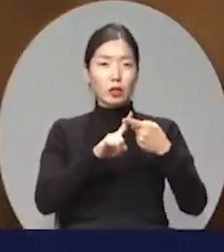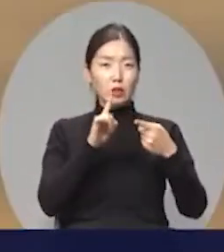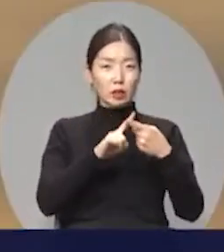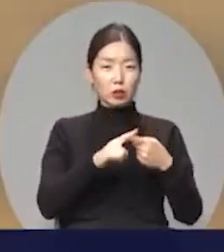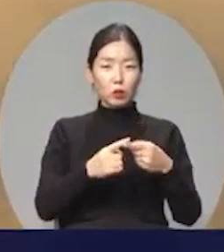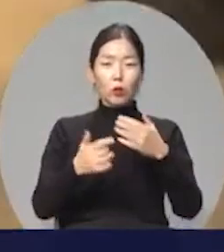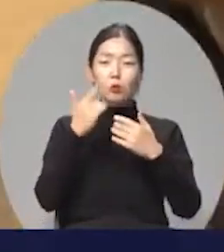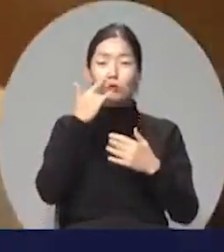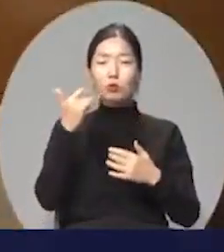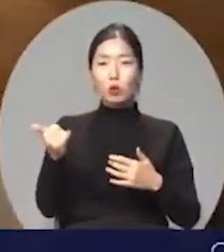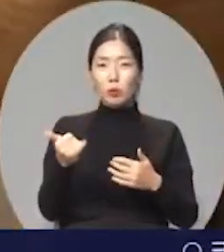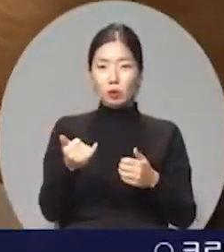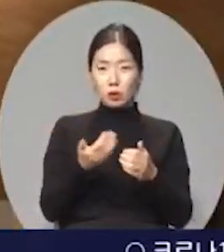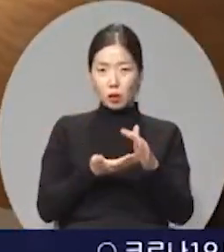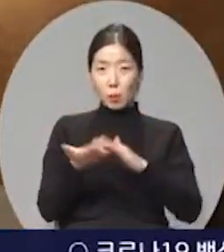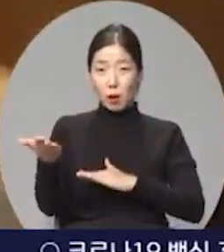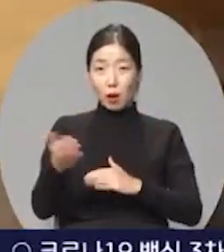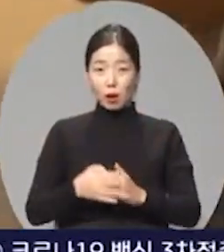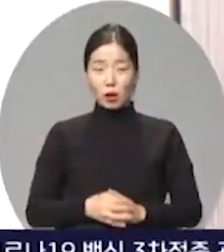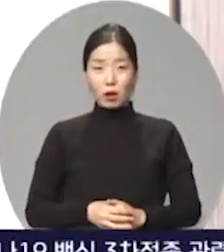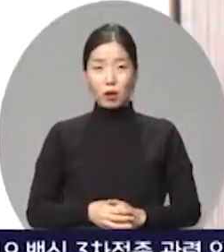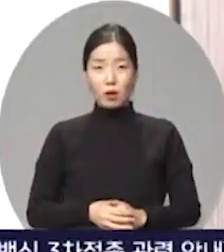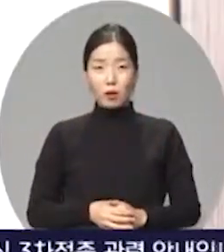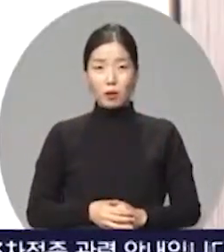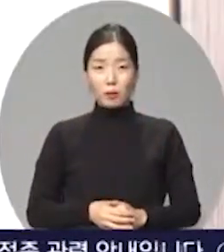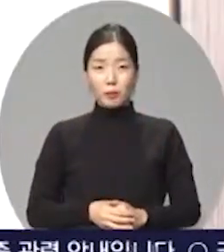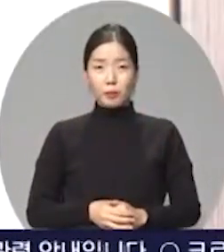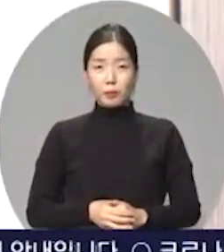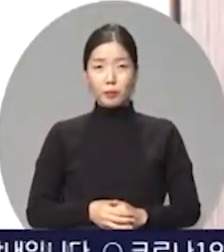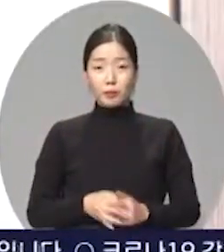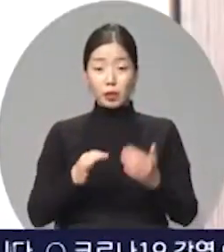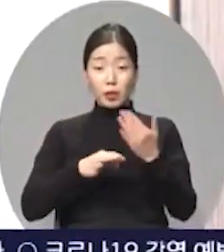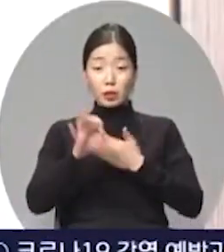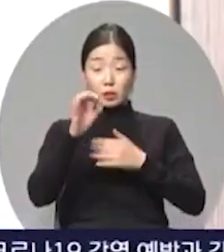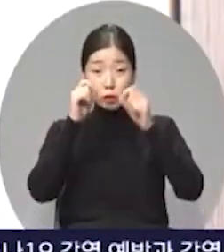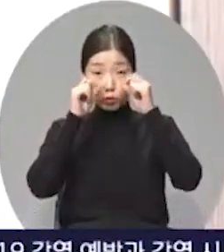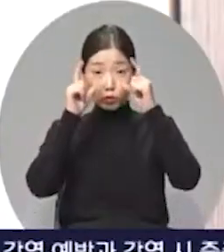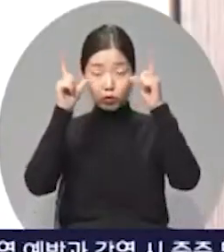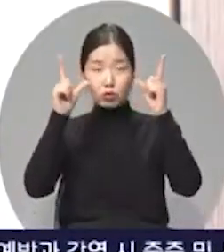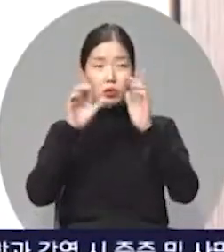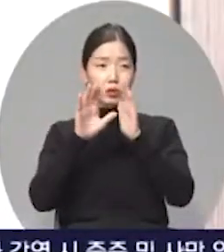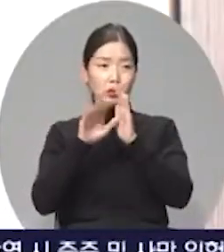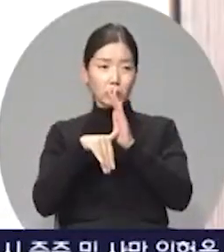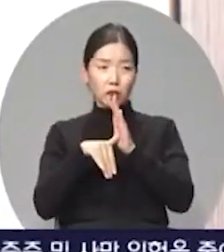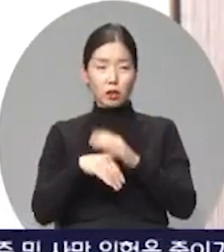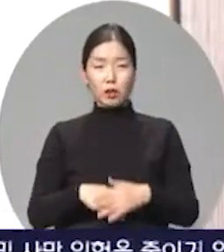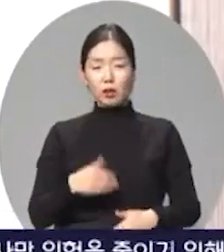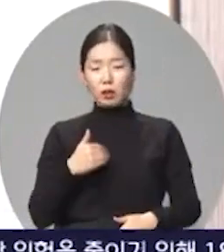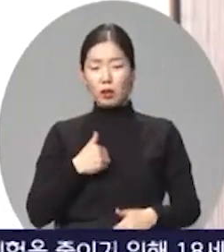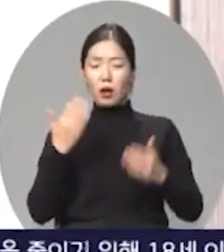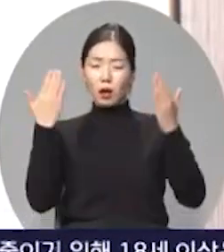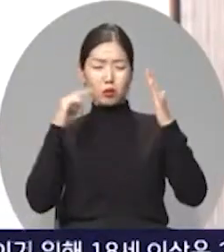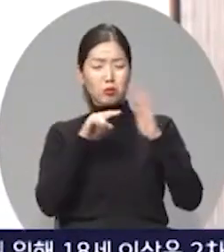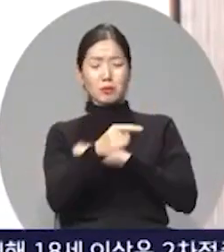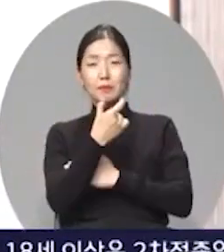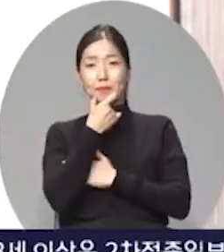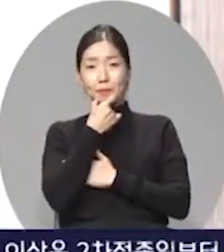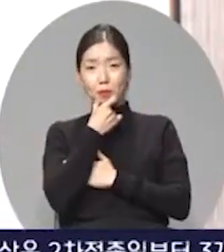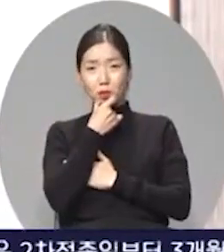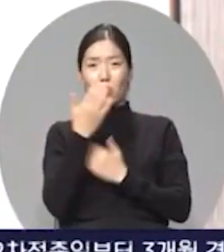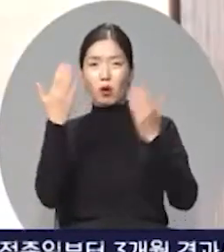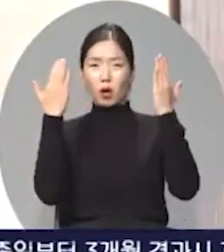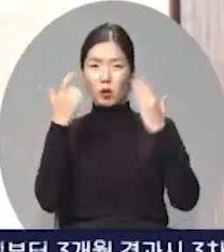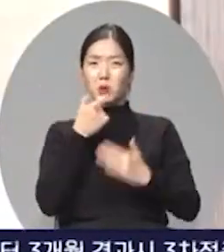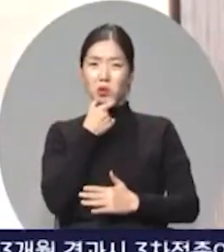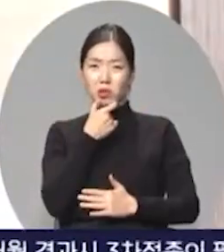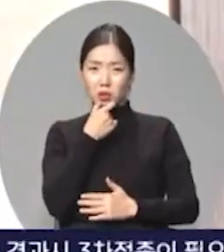학부모에게 보여주기까지 했습니다. 아침에 일어나면 하는 말이 학교 가기 싫어요. 학교